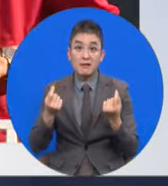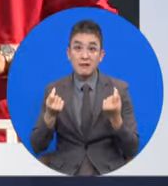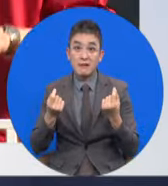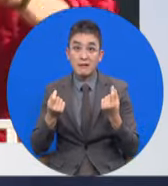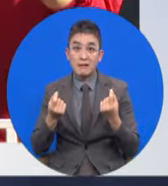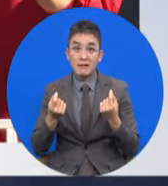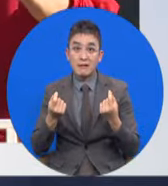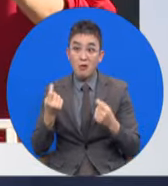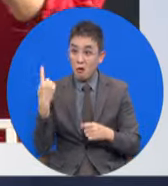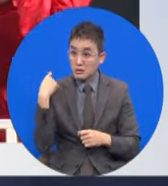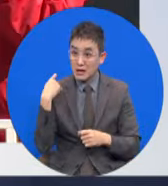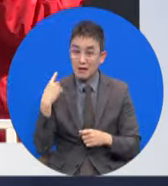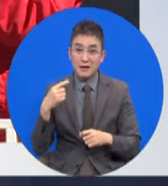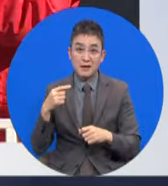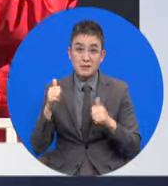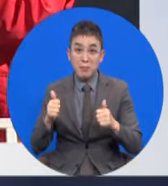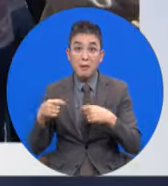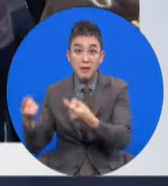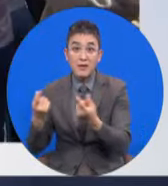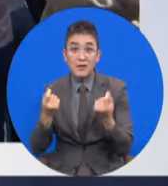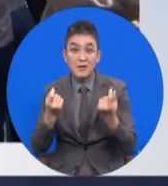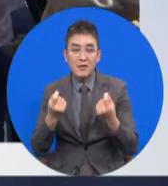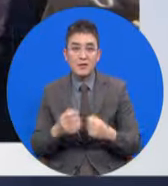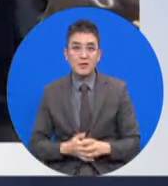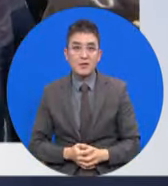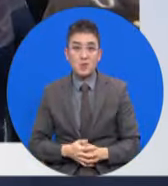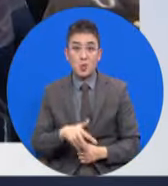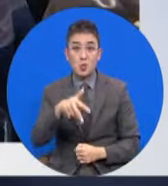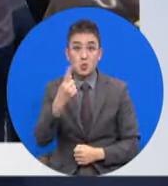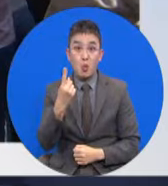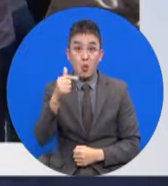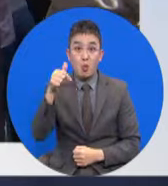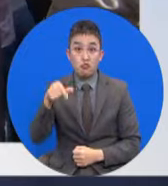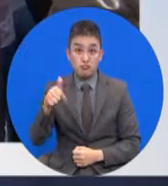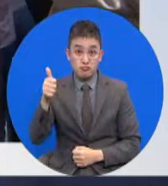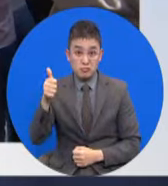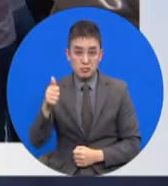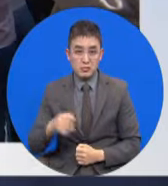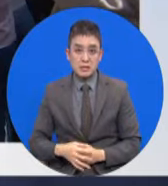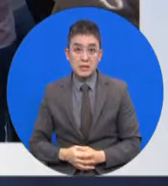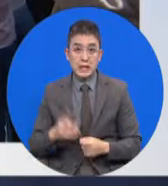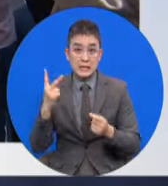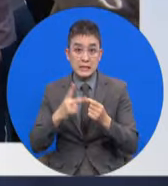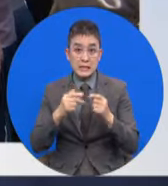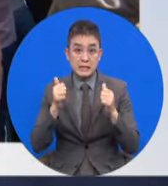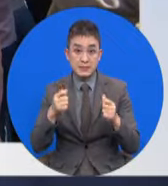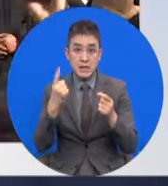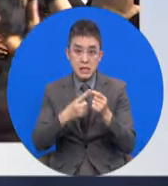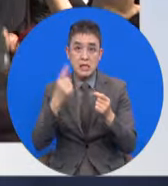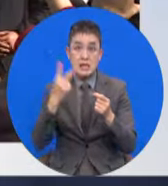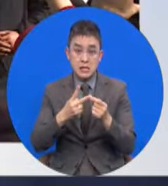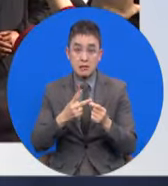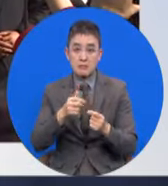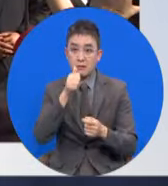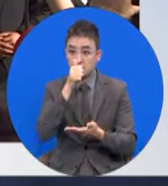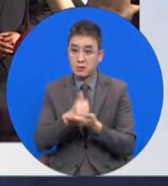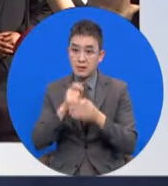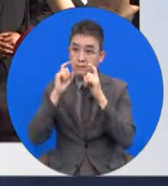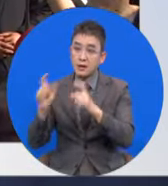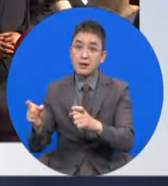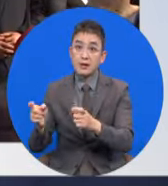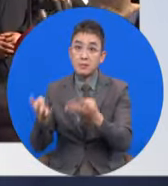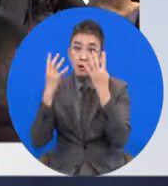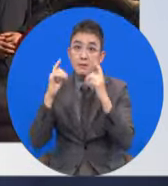재판 그 나가지 않았습니까? 거기에다가 조국 대표 같은 경우는 이미 이제 2심까지 형이 확정된 그런 상황이니까